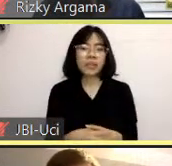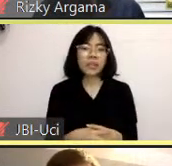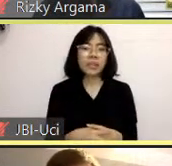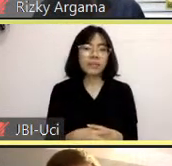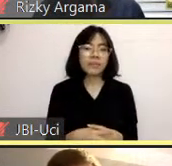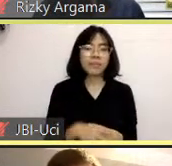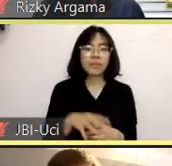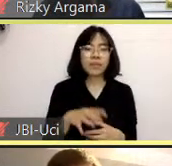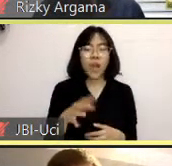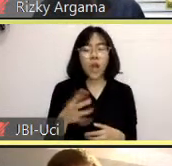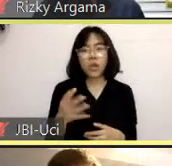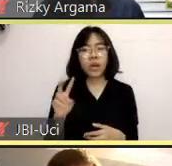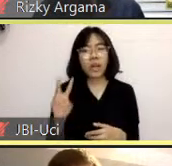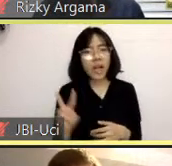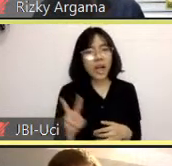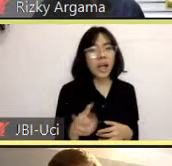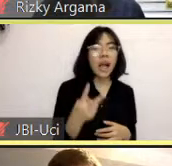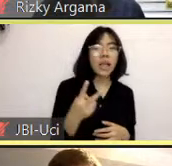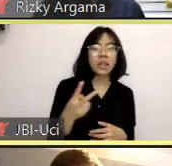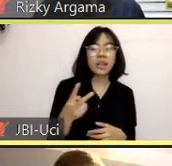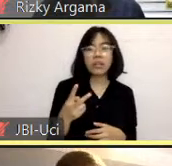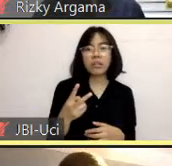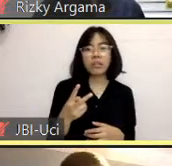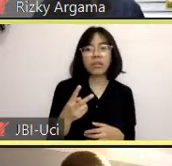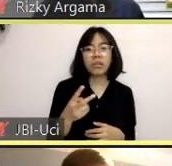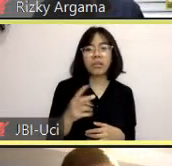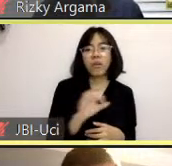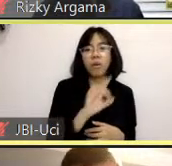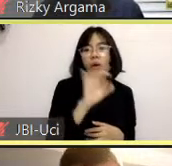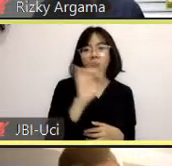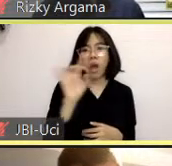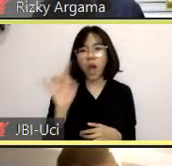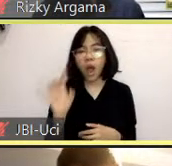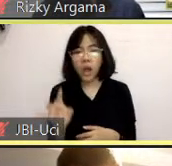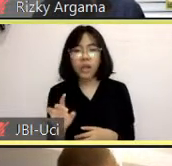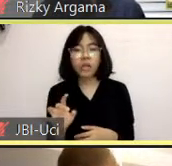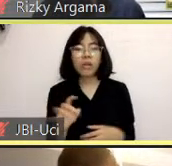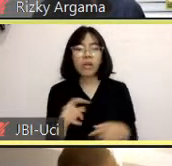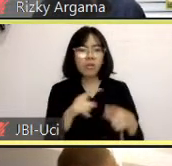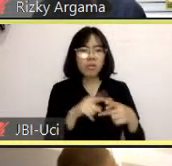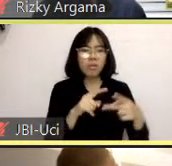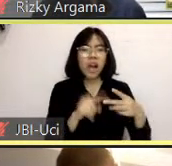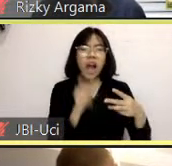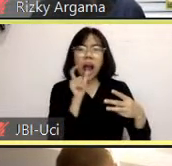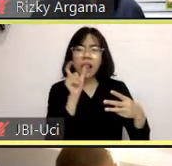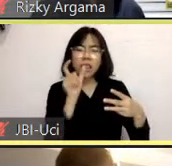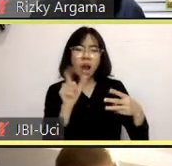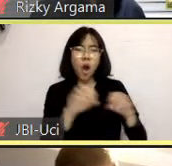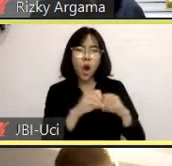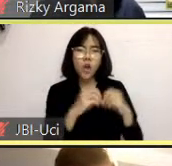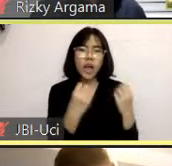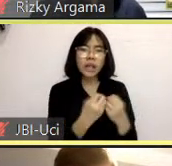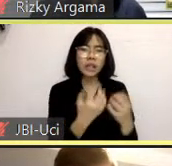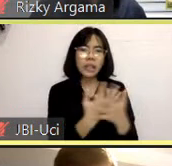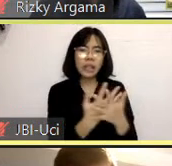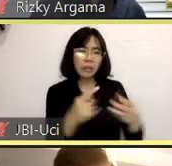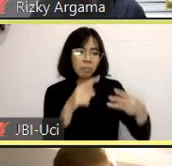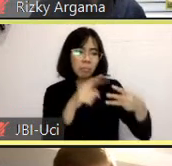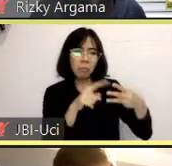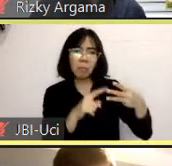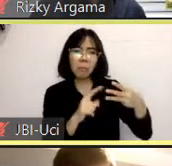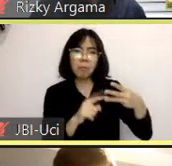Abilah, kemudian Kastorio Sinaga, Munsur Fakih, dan lainnya yang memetakan ini, apa namanya, istilah-istilah ini,